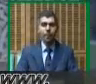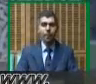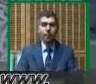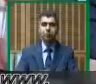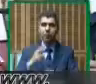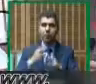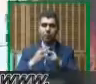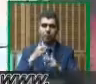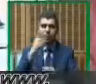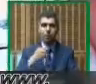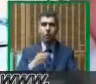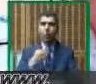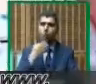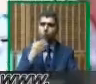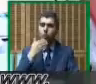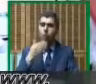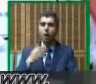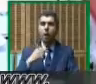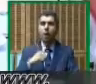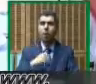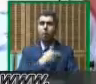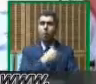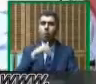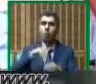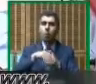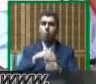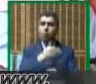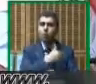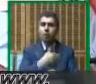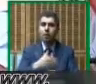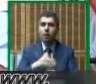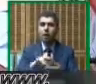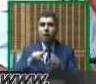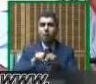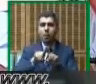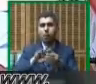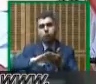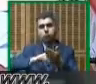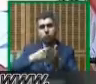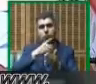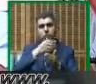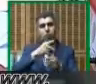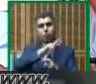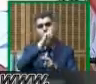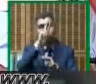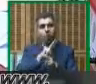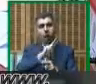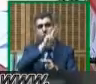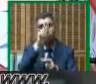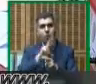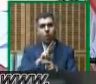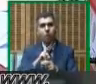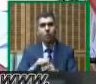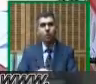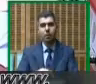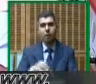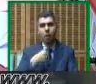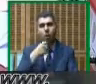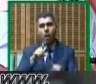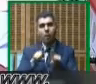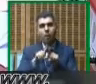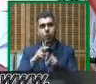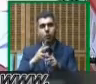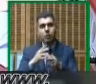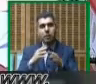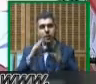بسم الله الرحمن الرحيم. أشكر السيد المستشار على مجموع الأسئلة التي طرحها. أولا، قضية الصحافة